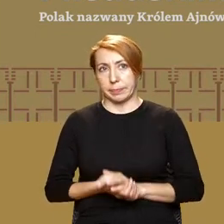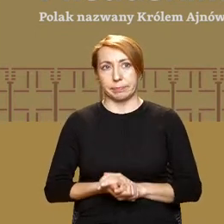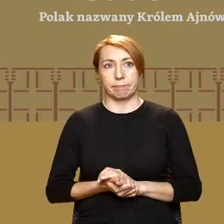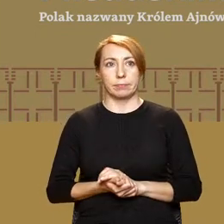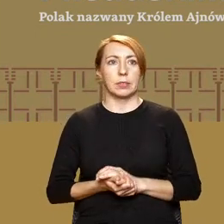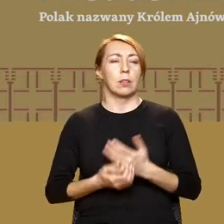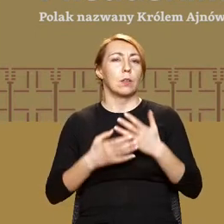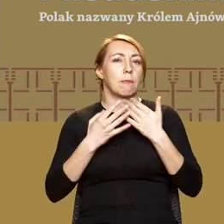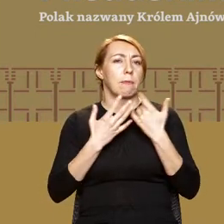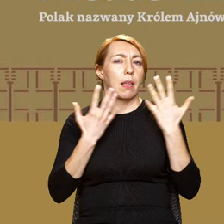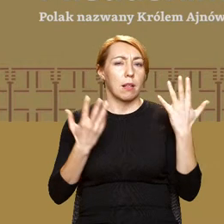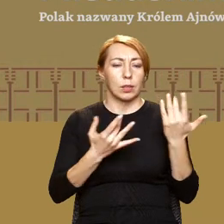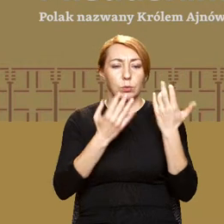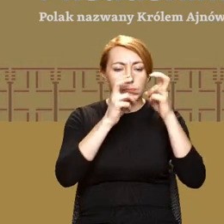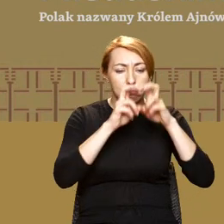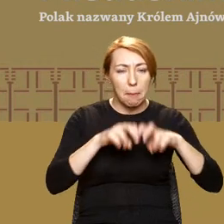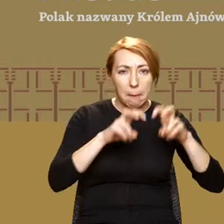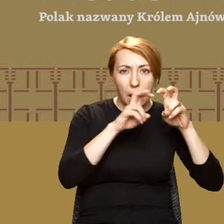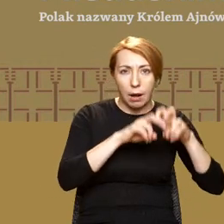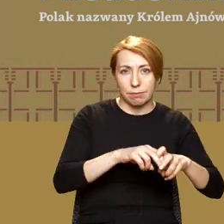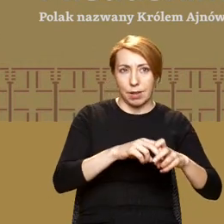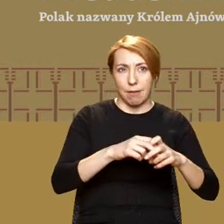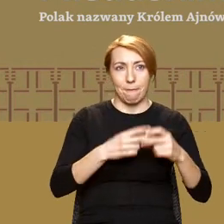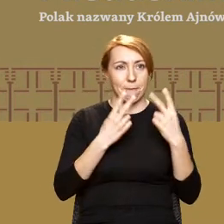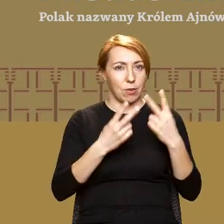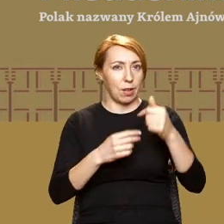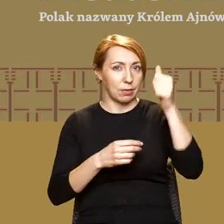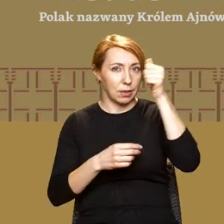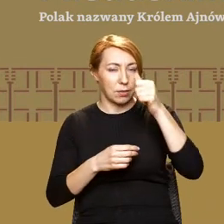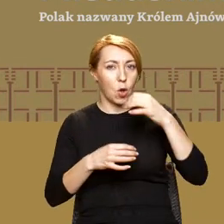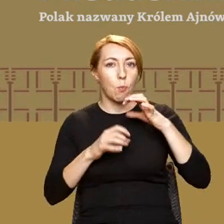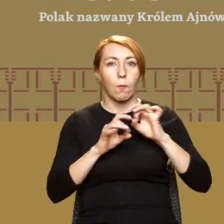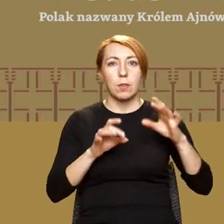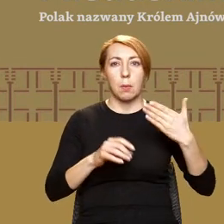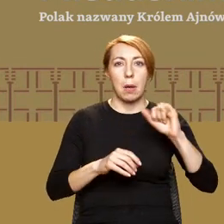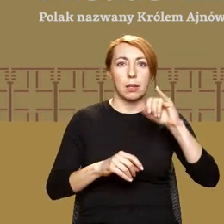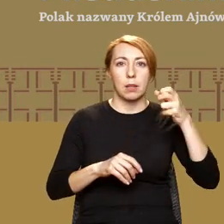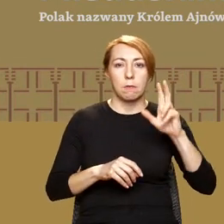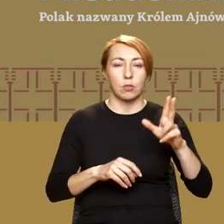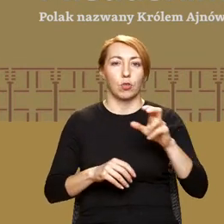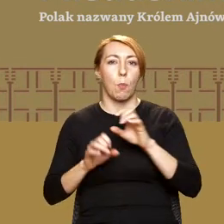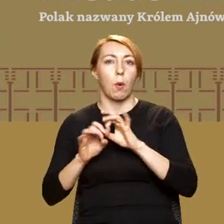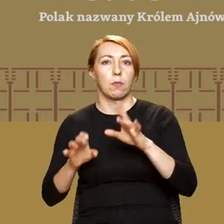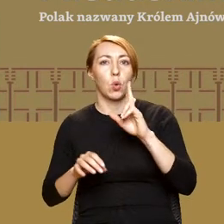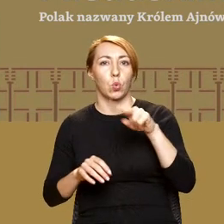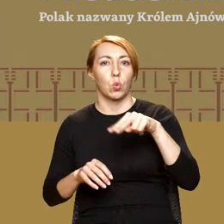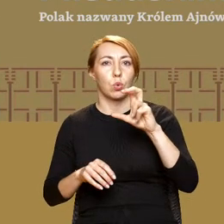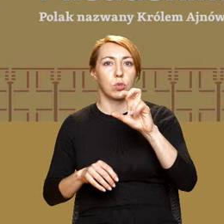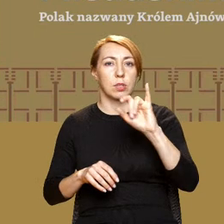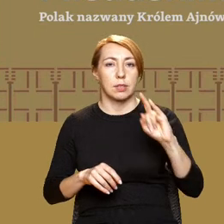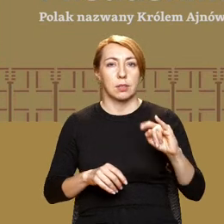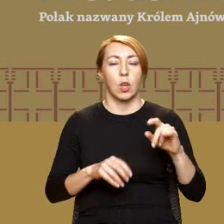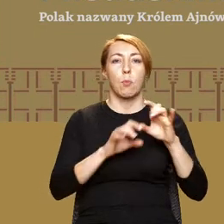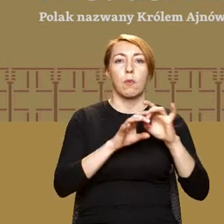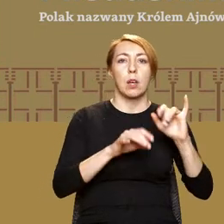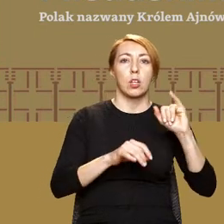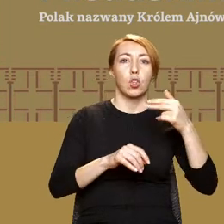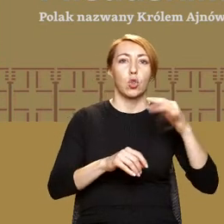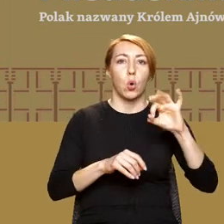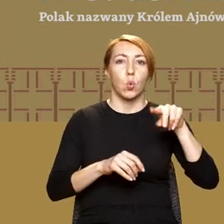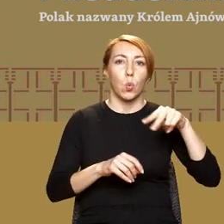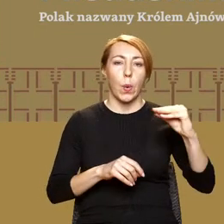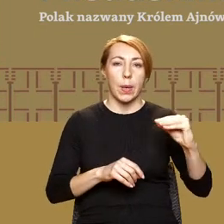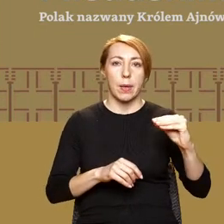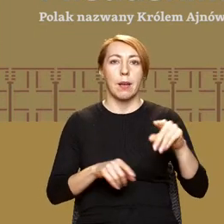wiele opracowań, ważne nazwiska padły, profesor Majewicz, profesor Kuczyński, profesor Inoue, ale